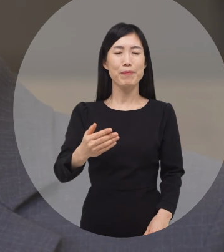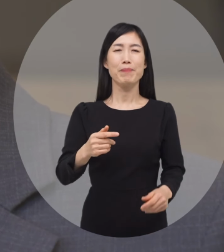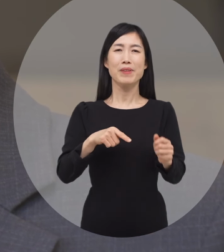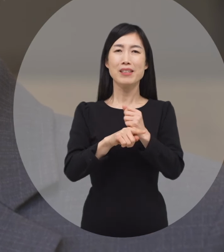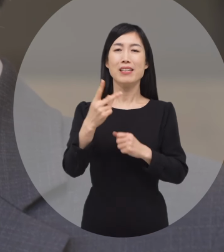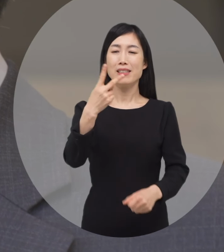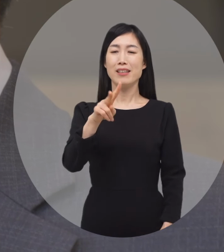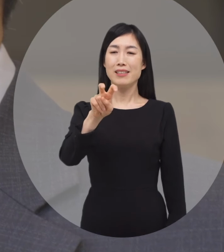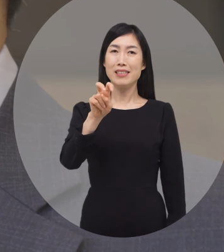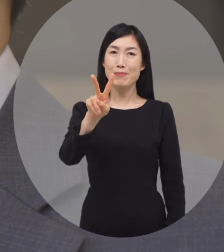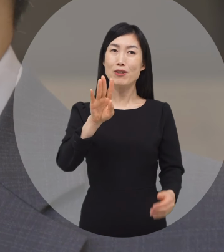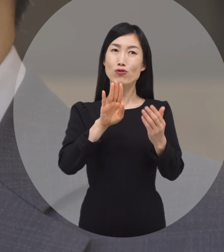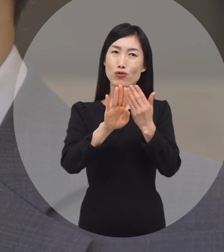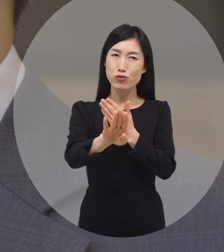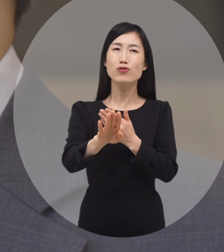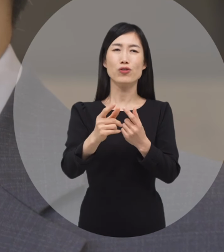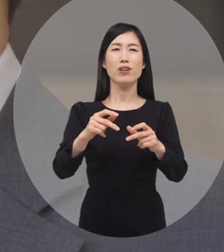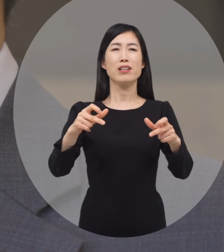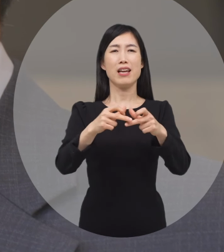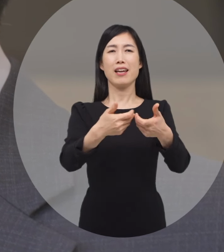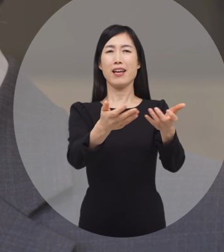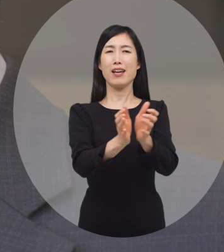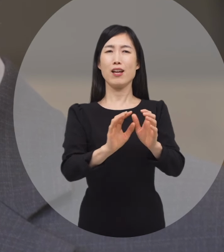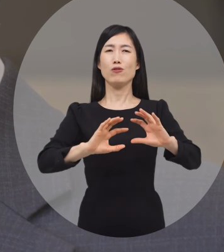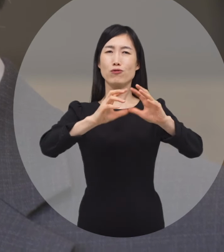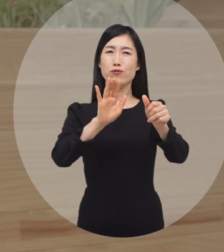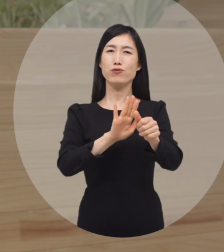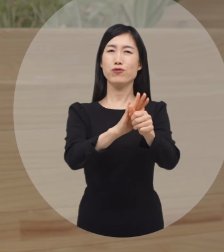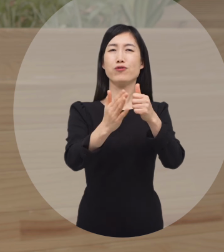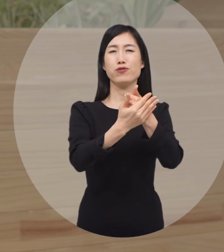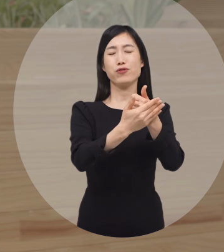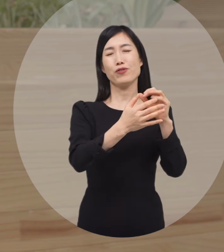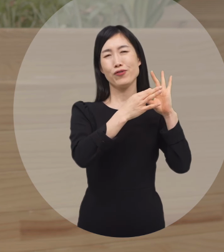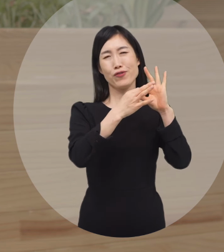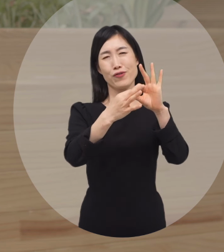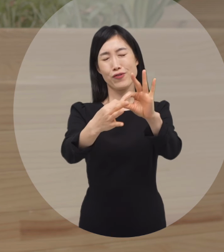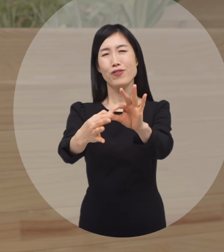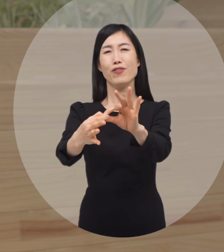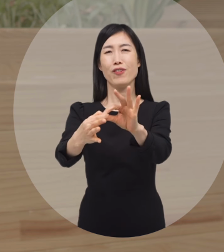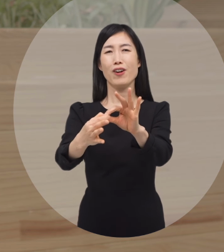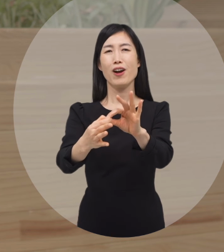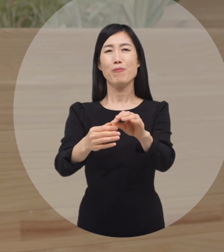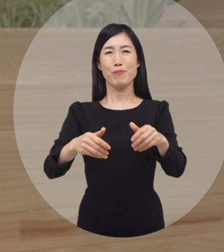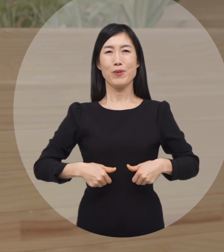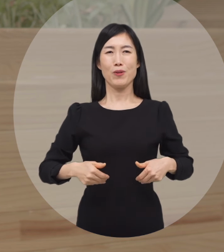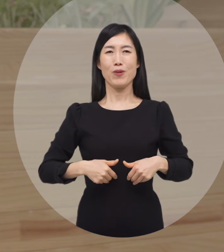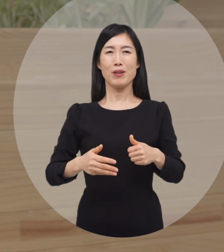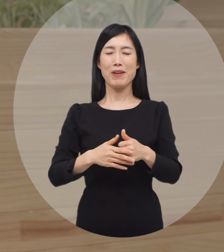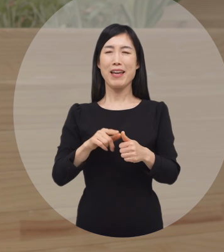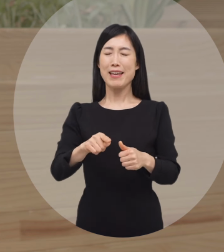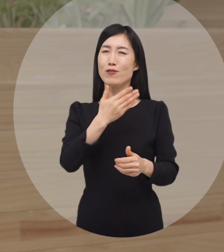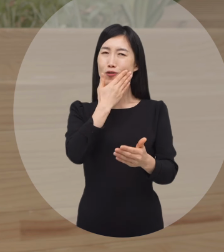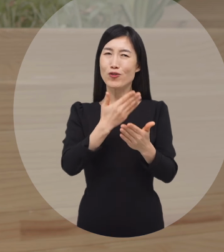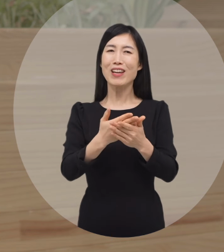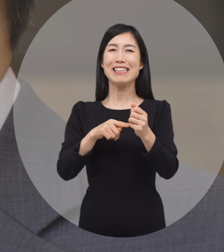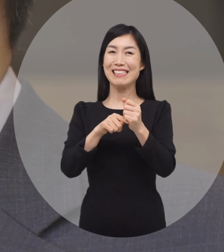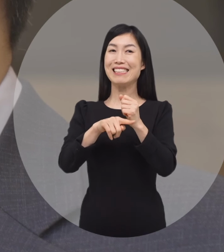장애 분야의 국제개발 협력 사업을 지속적으로 이행하기 위한 이니셔티브 또는 그러한 의지를 표현하는 개념이라 할 수